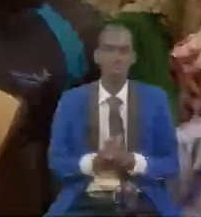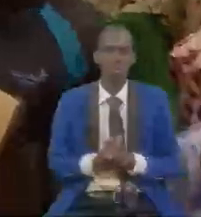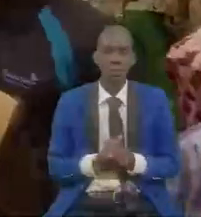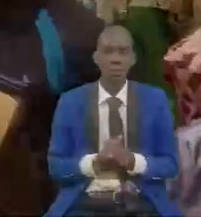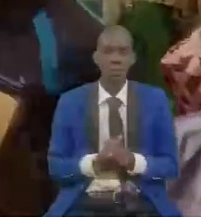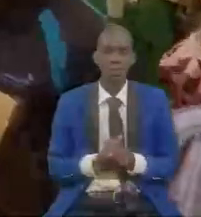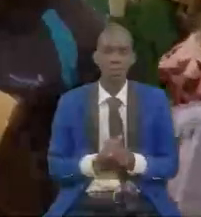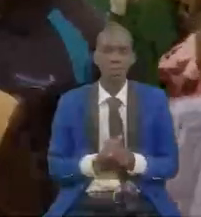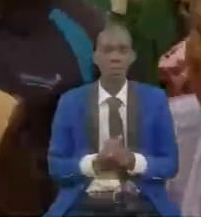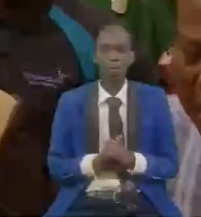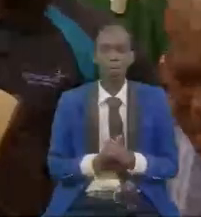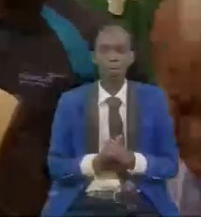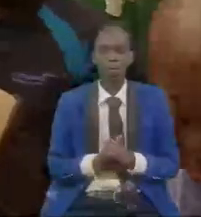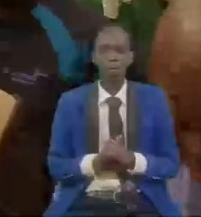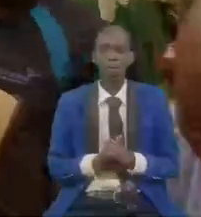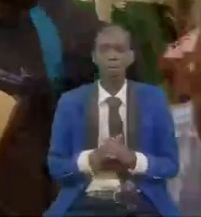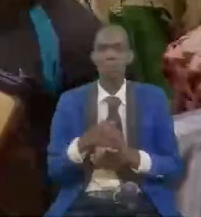des pécheurs,